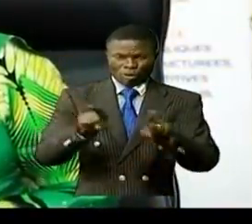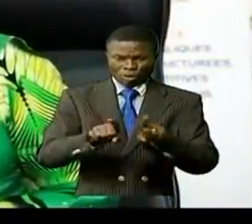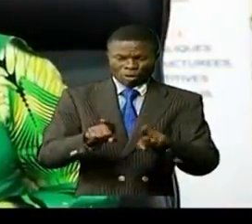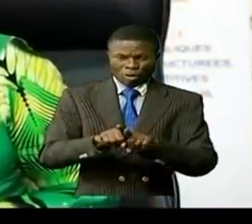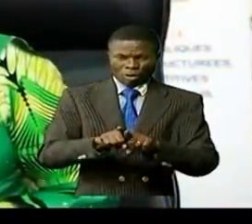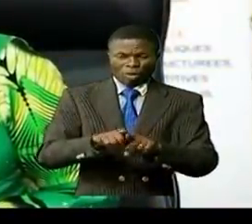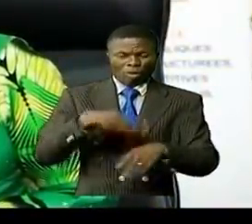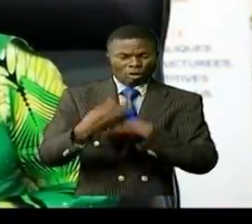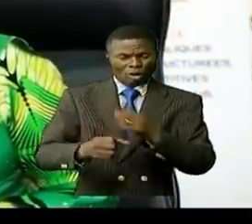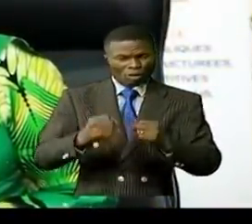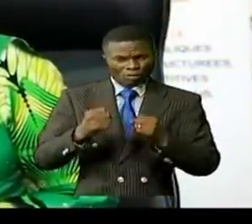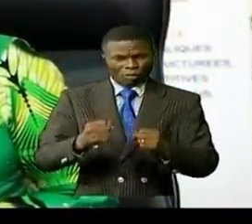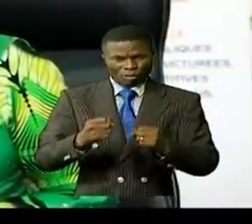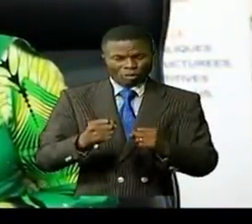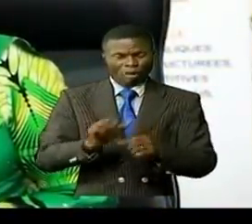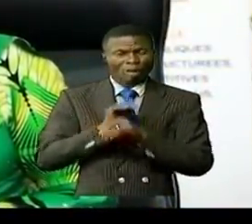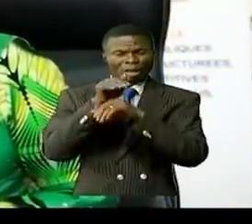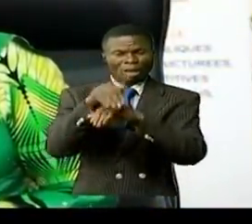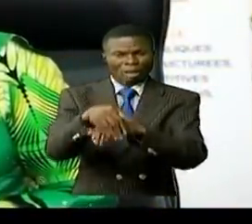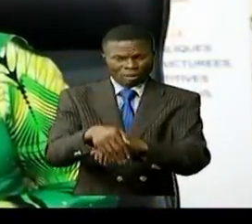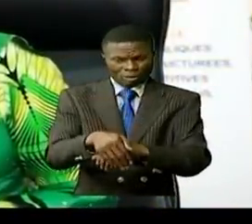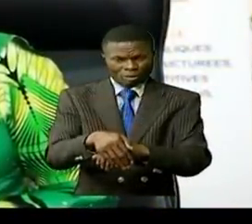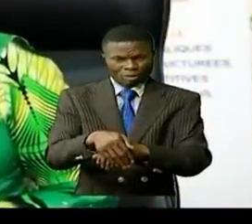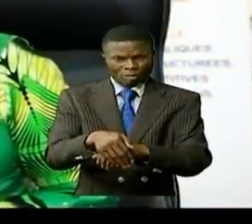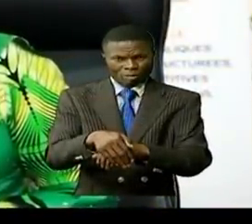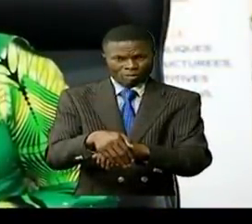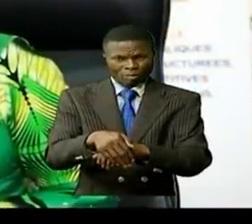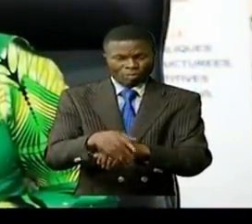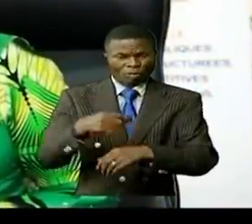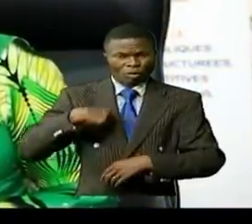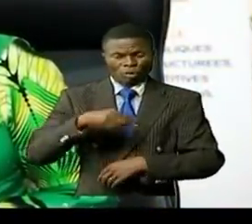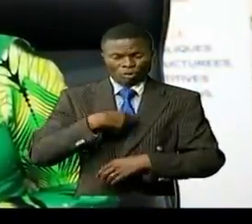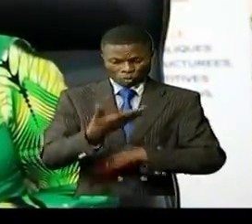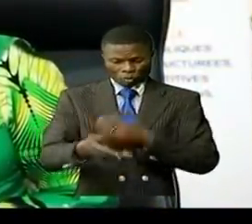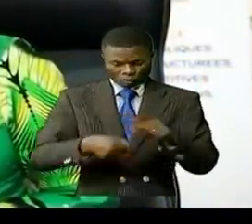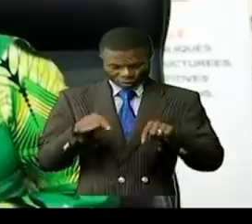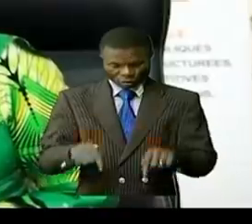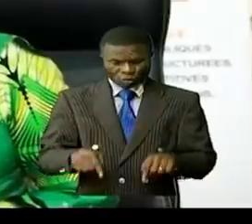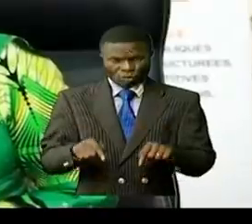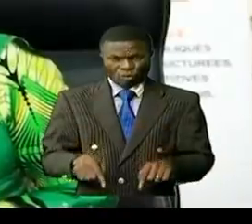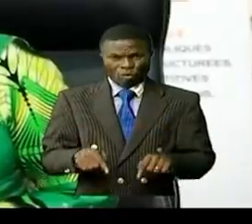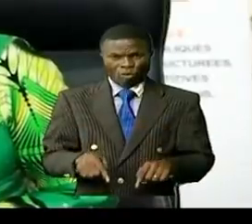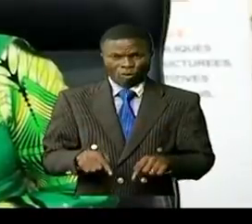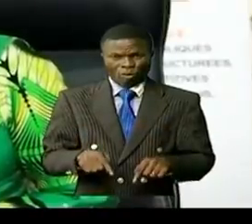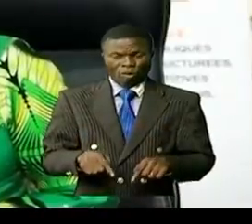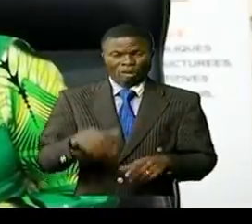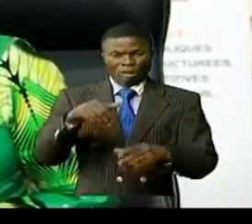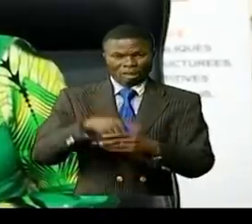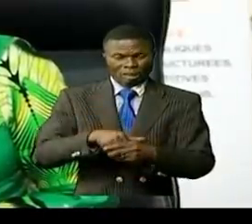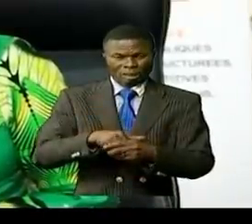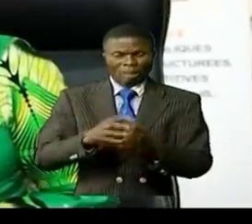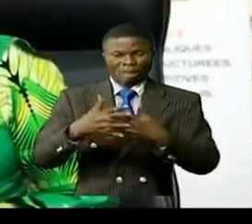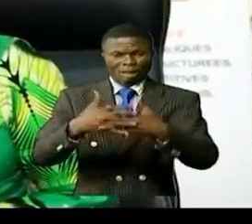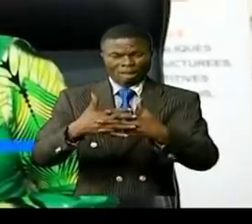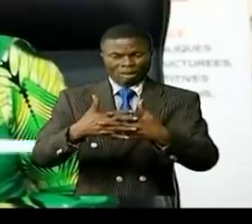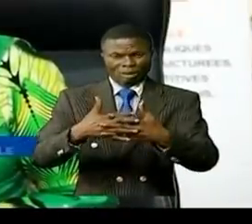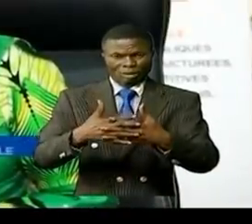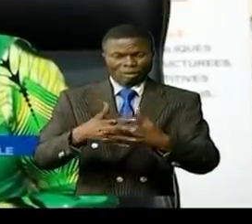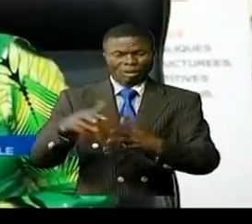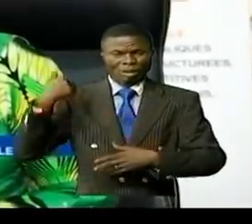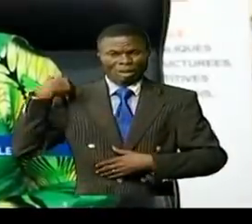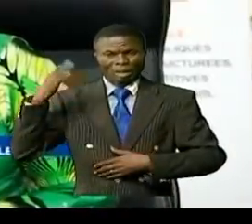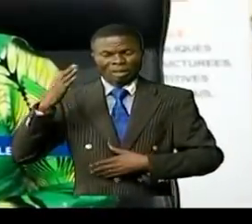faire en sorte que l'engagement que nous prenons aujourd'hui à travers ces partenariats